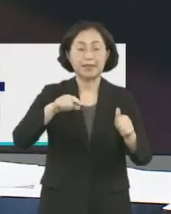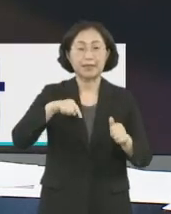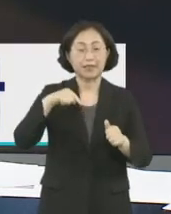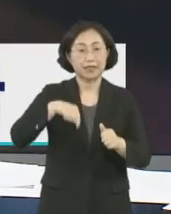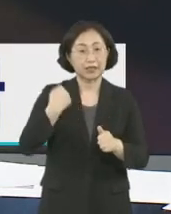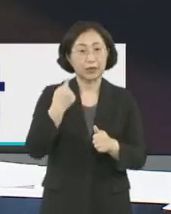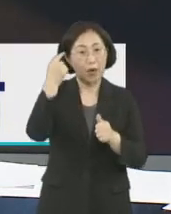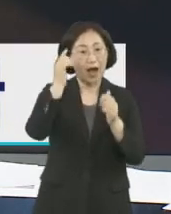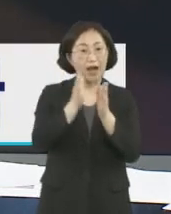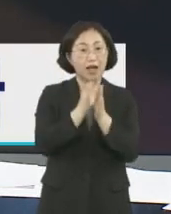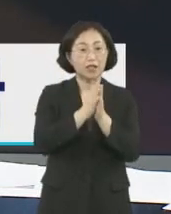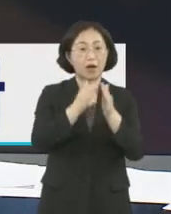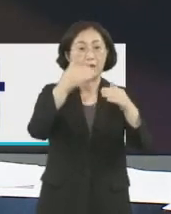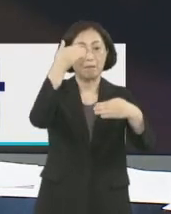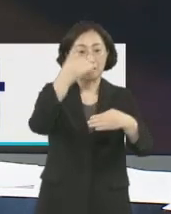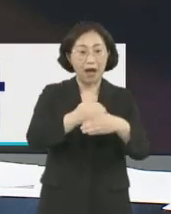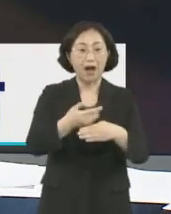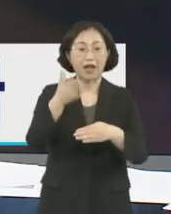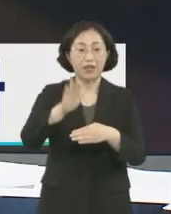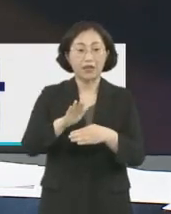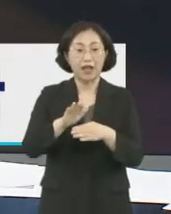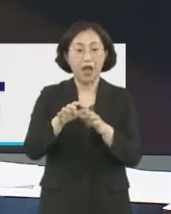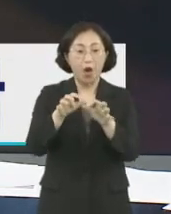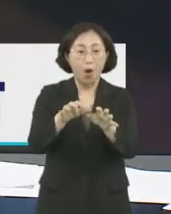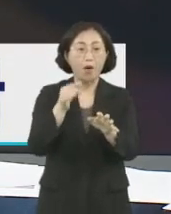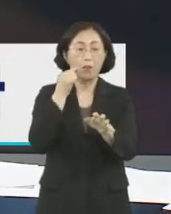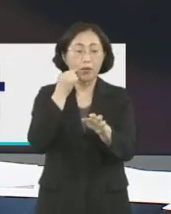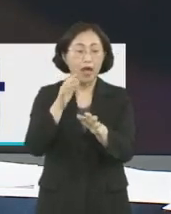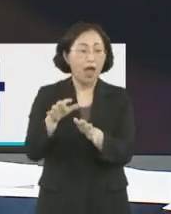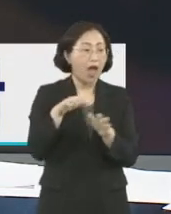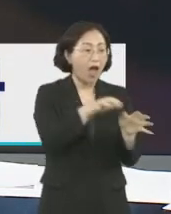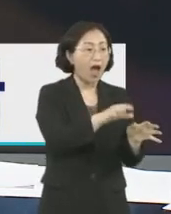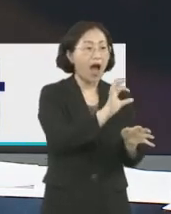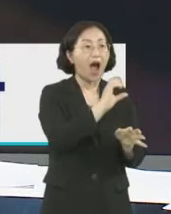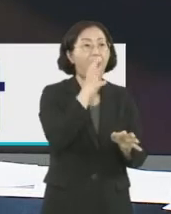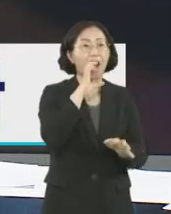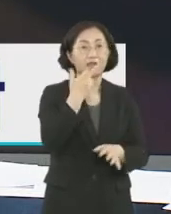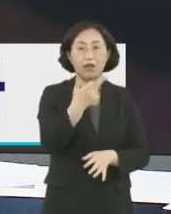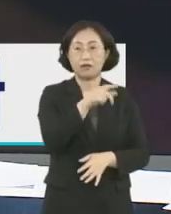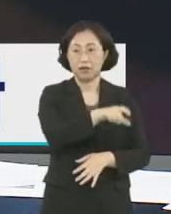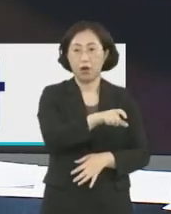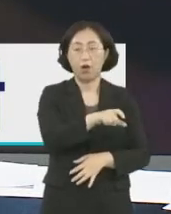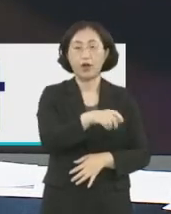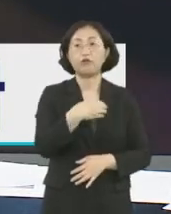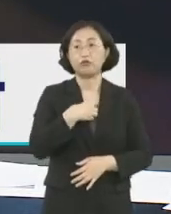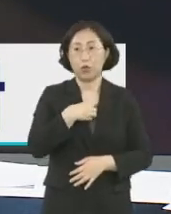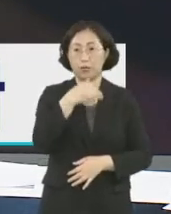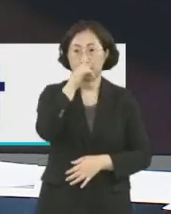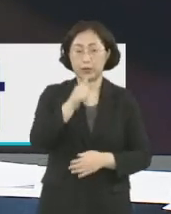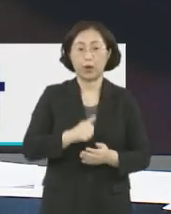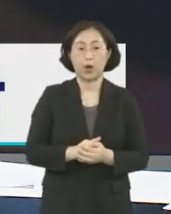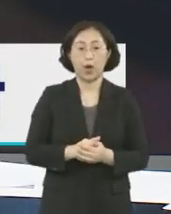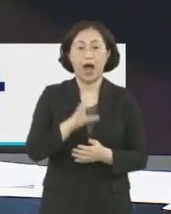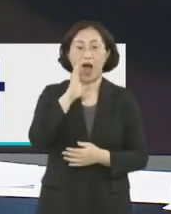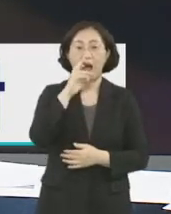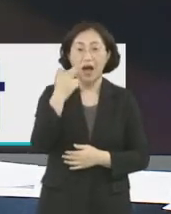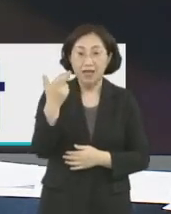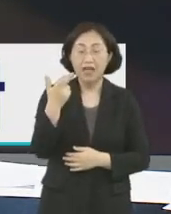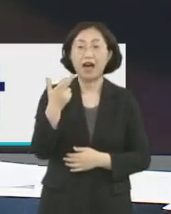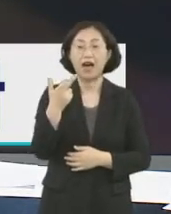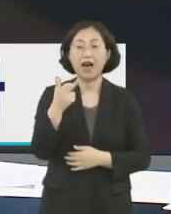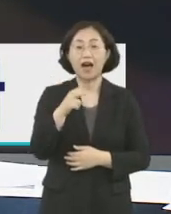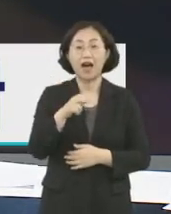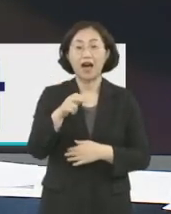인근 아산지역 2 풍선 효과가 나타날 조짐을 보이고 있습니다 천안아산 융 가에 최근 반 표정을